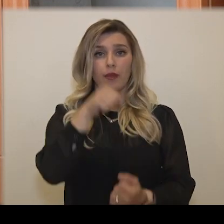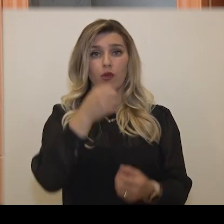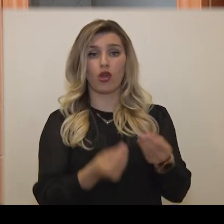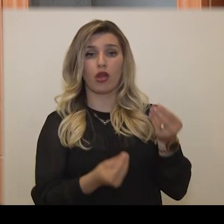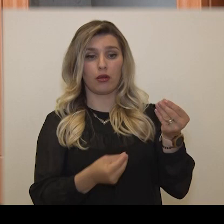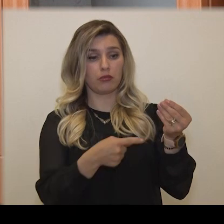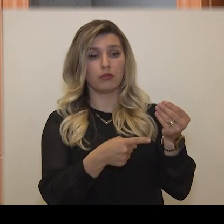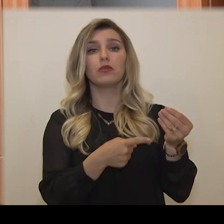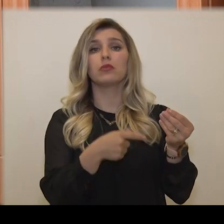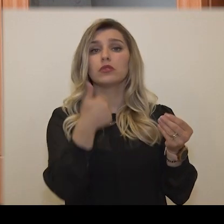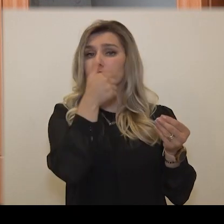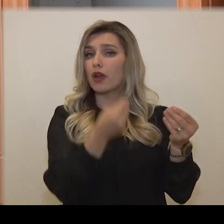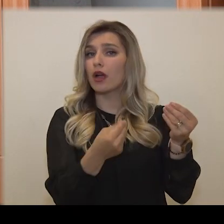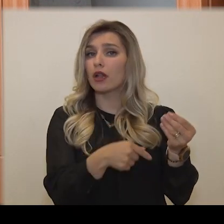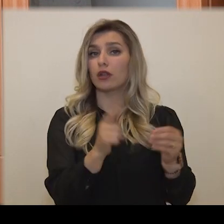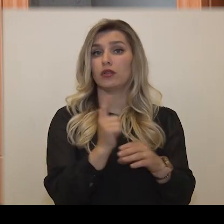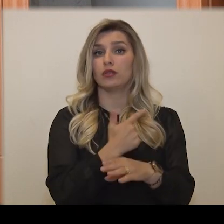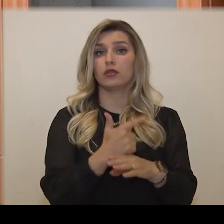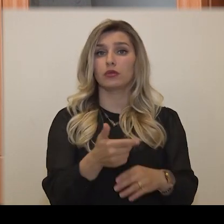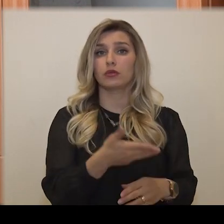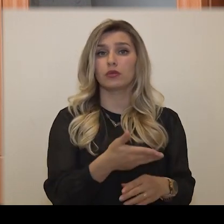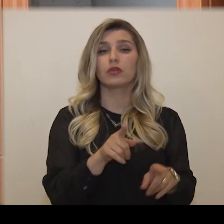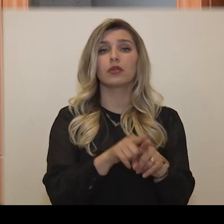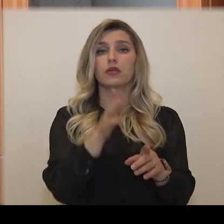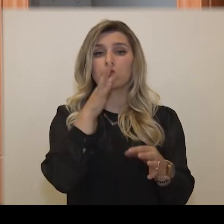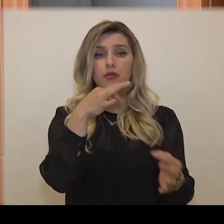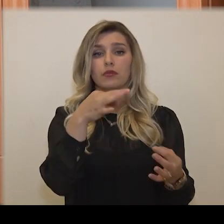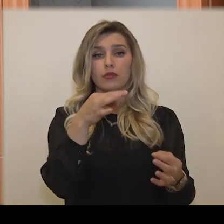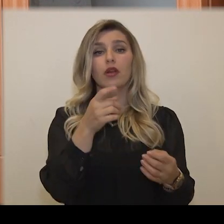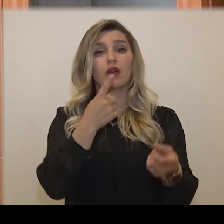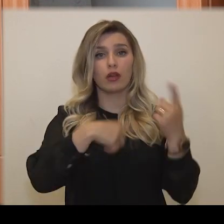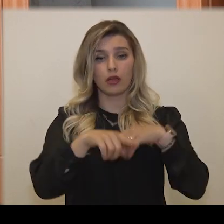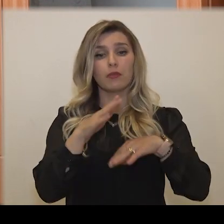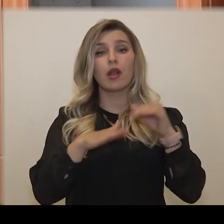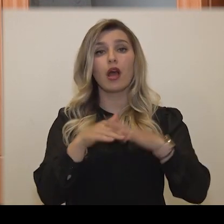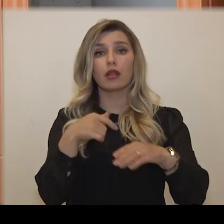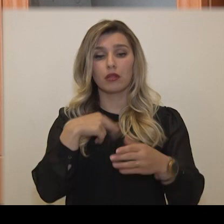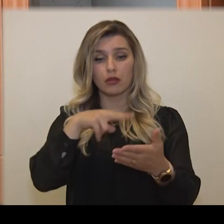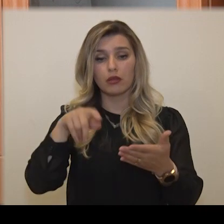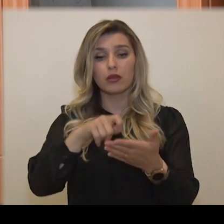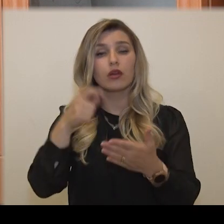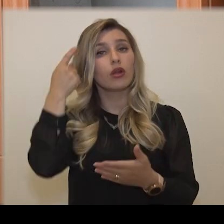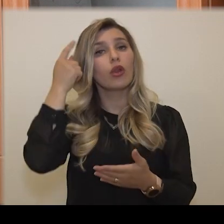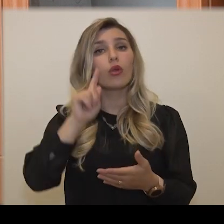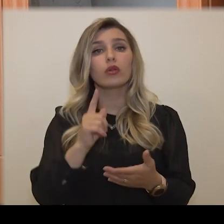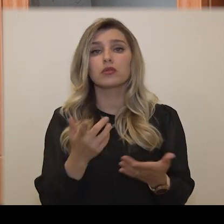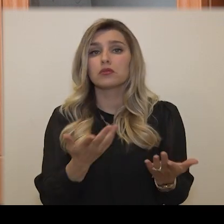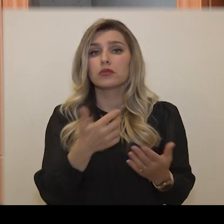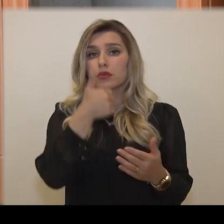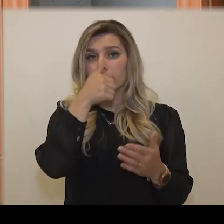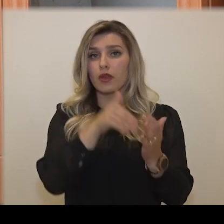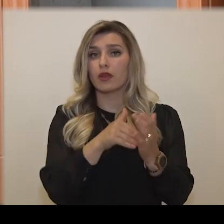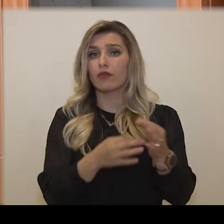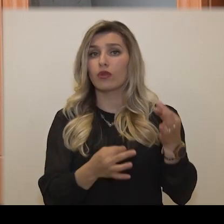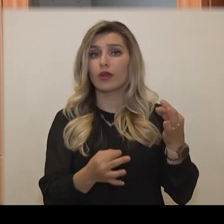po ajo diplomë do të thonë mund të jetë në letër, por në kuptimin praktik, nëse ai nuk mund të lexojë, të kuptojë, do të